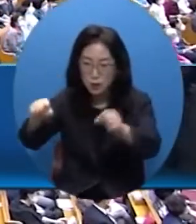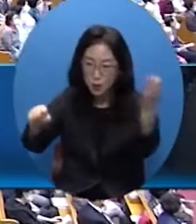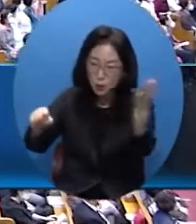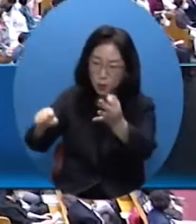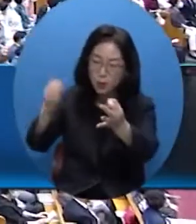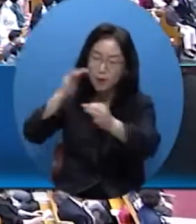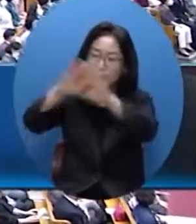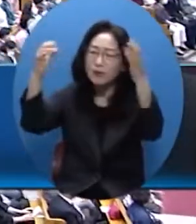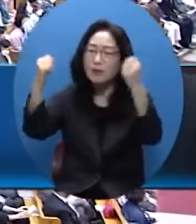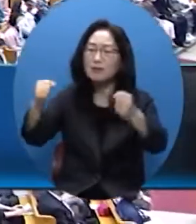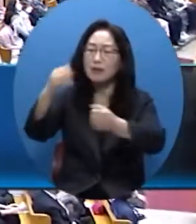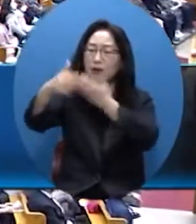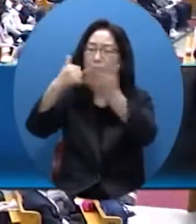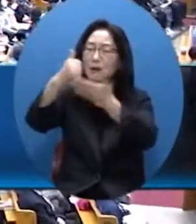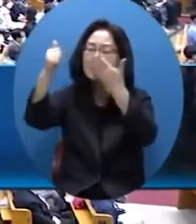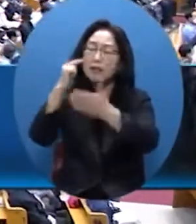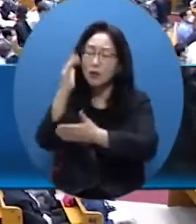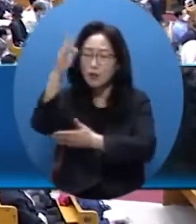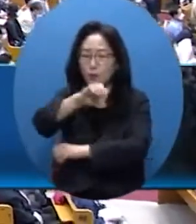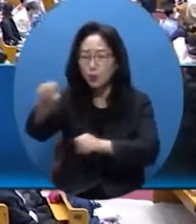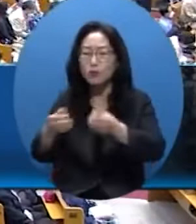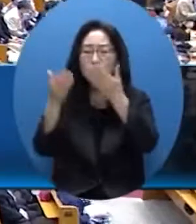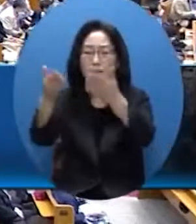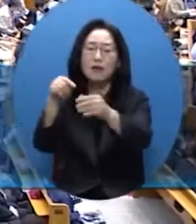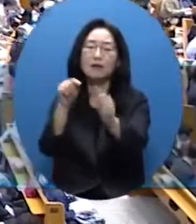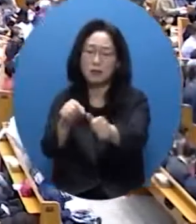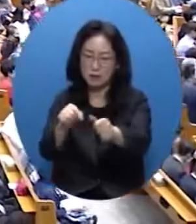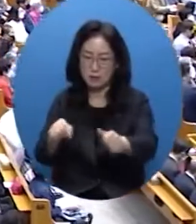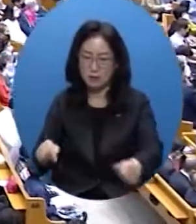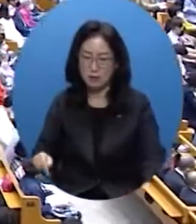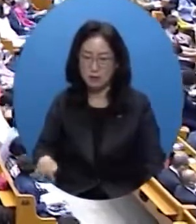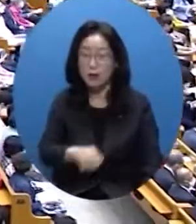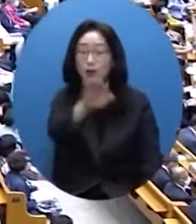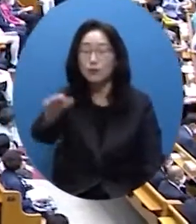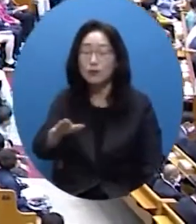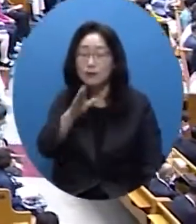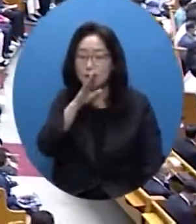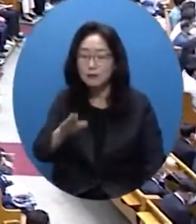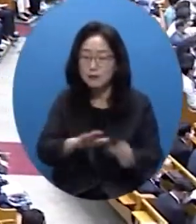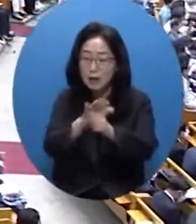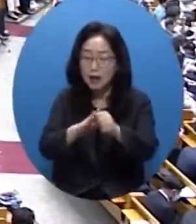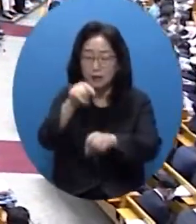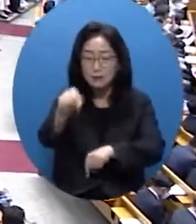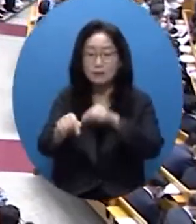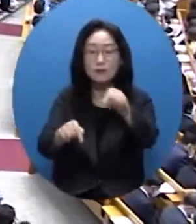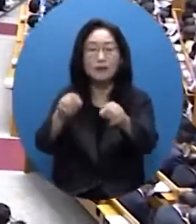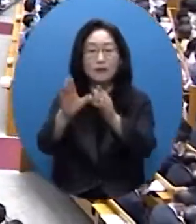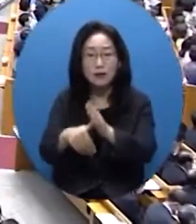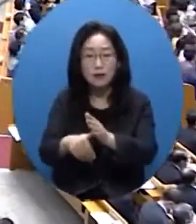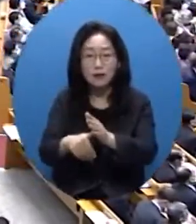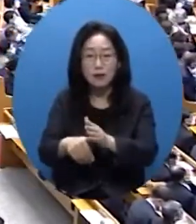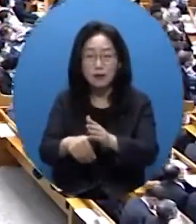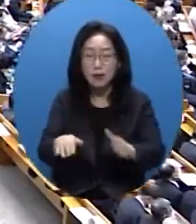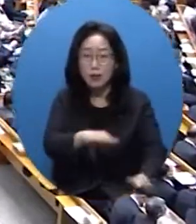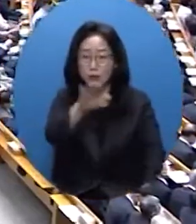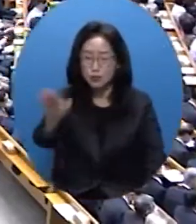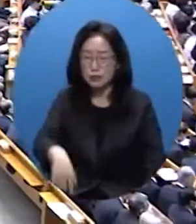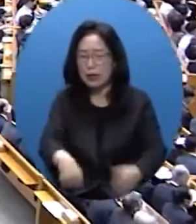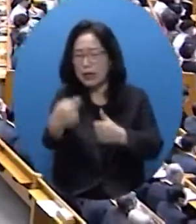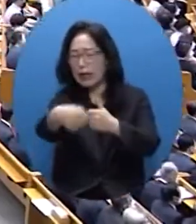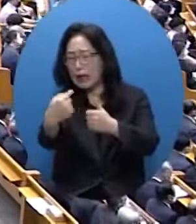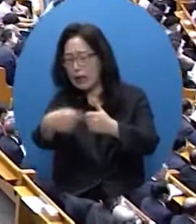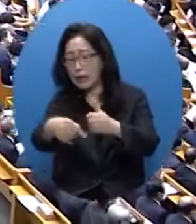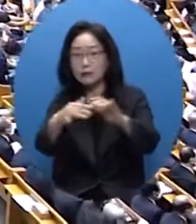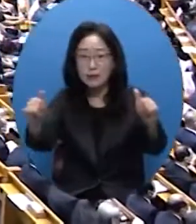아버지께 영광을 돌리게 하라 우리가 사랑을 실천할 때 우릴 필요 나고 숟가락 깨라 든